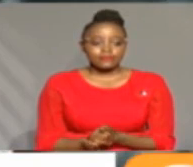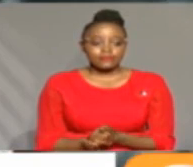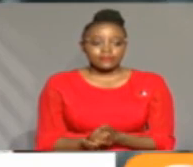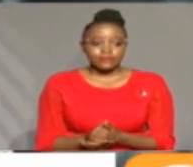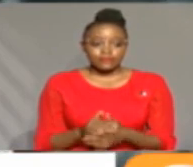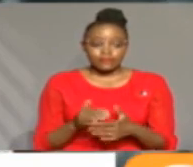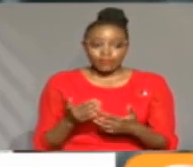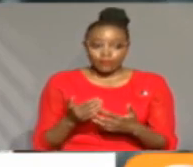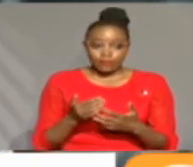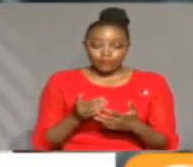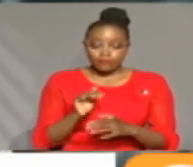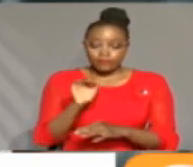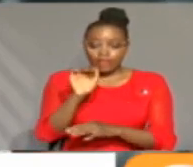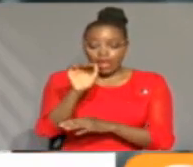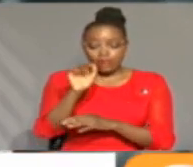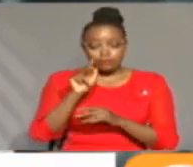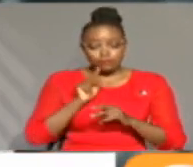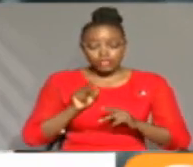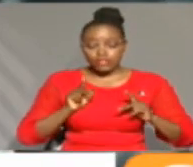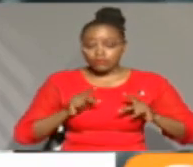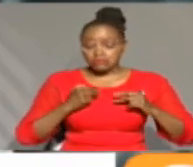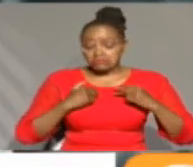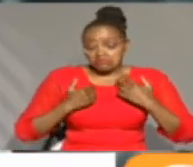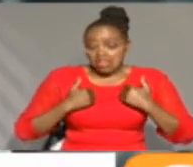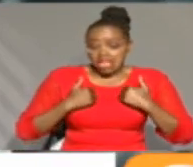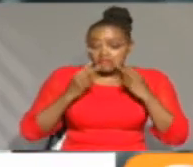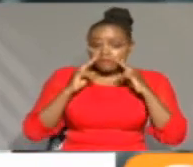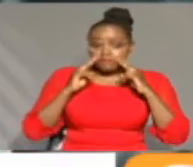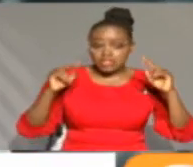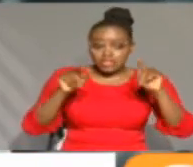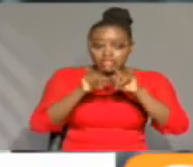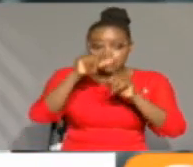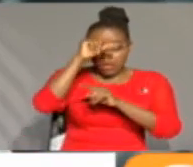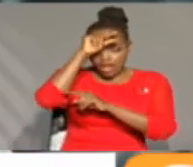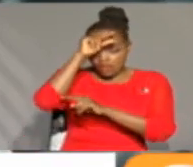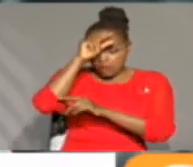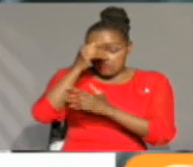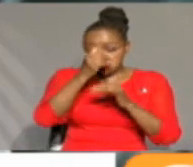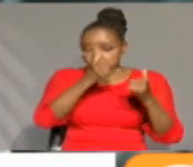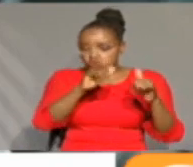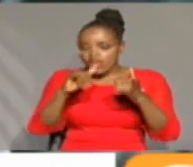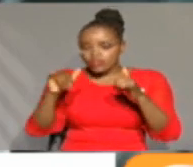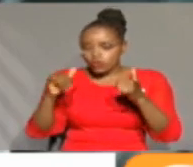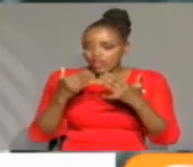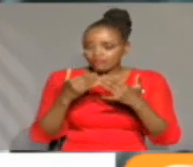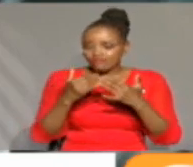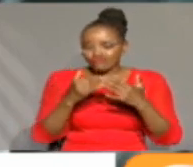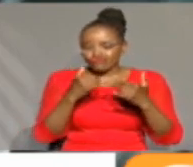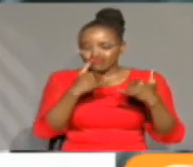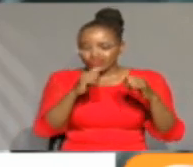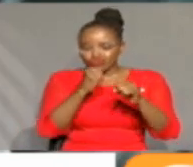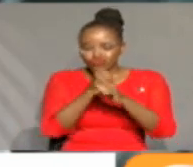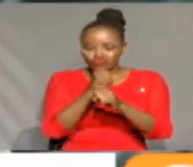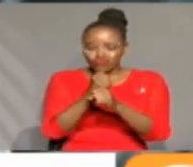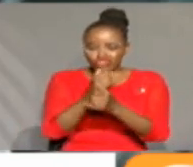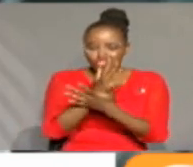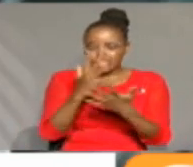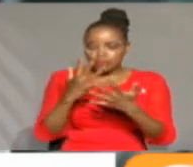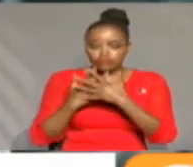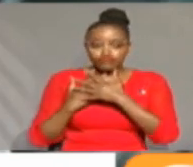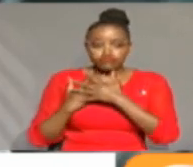Mine is to ask for calm as the government makes efforts to